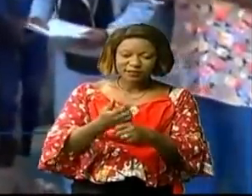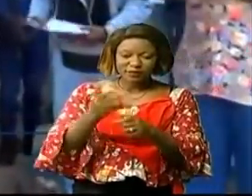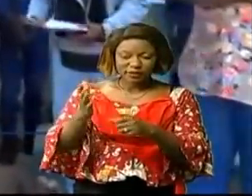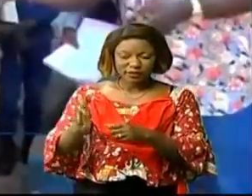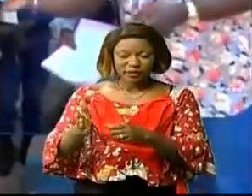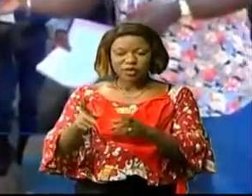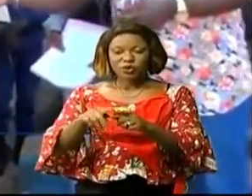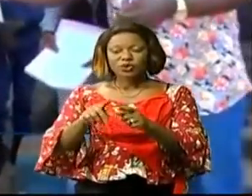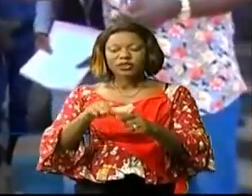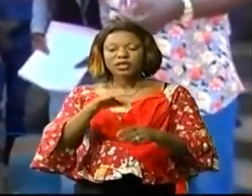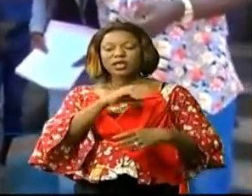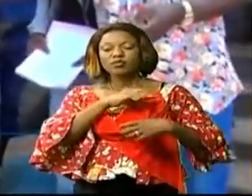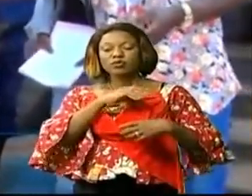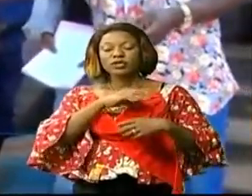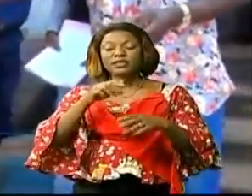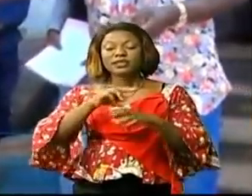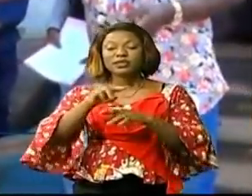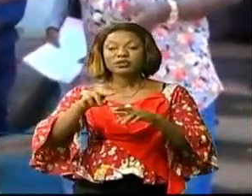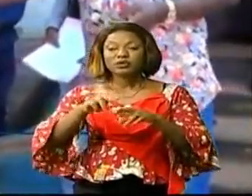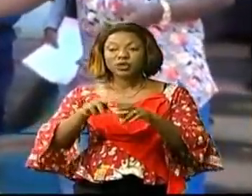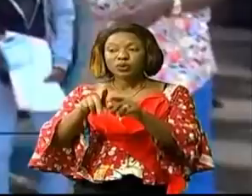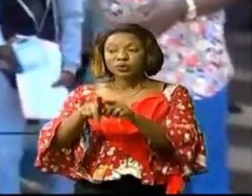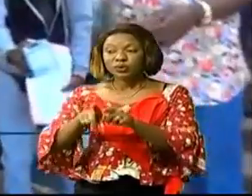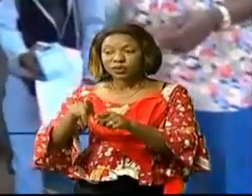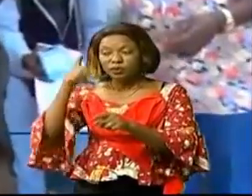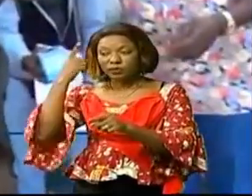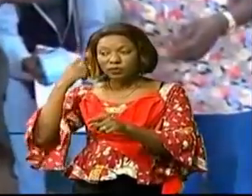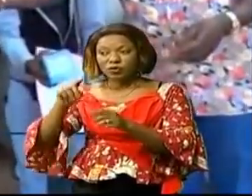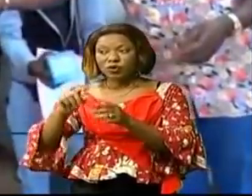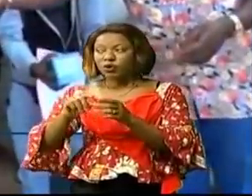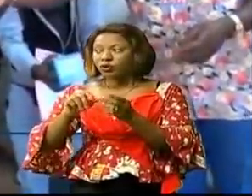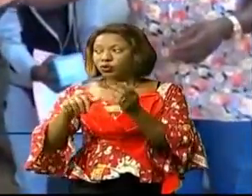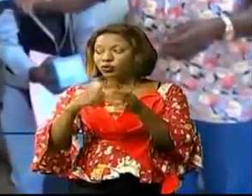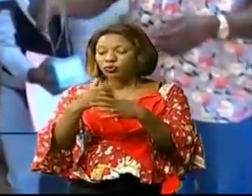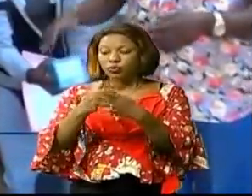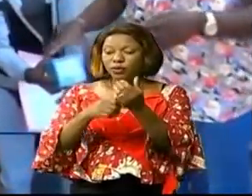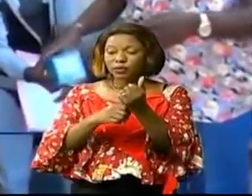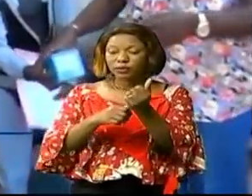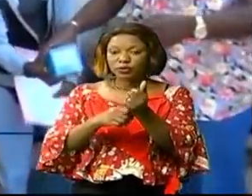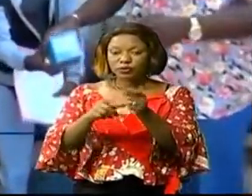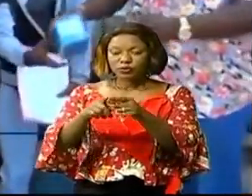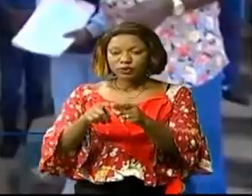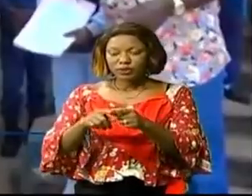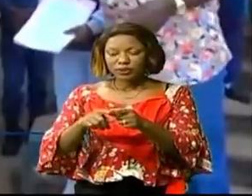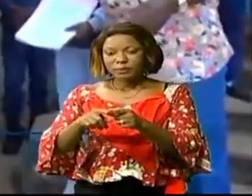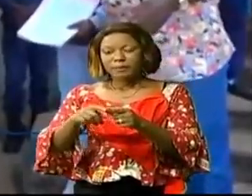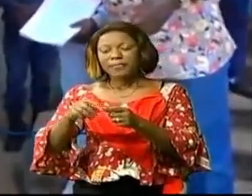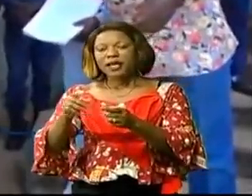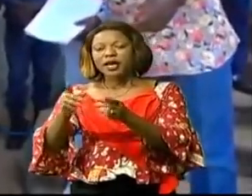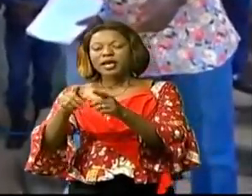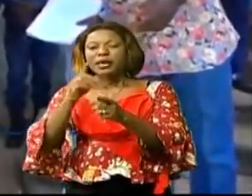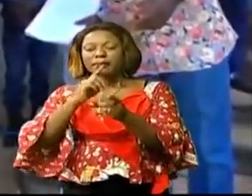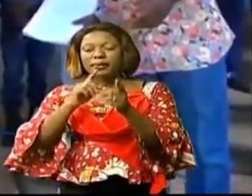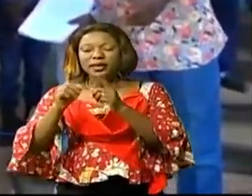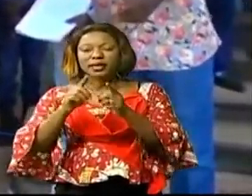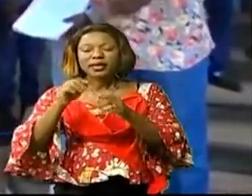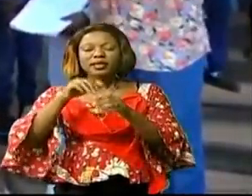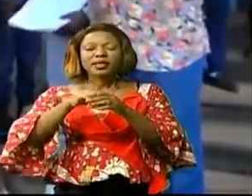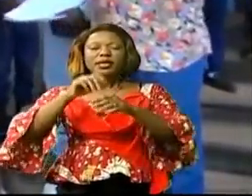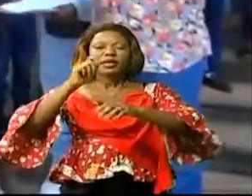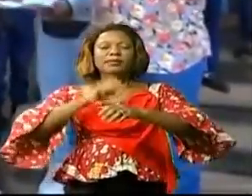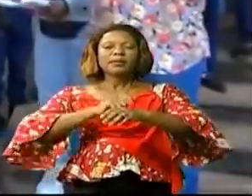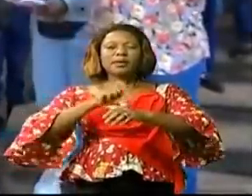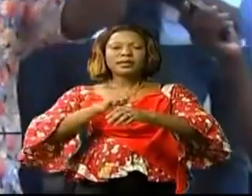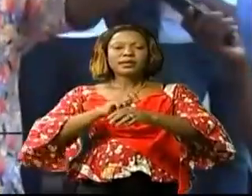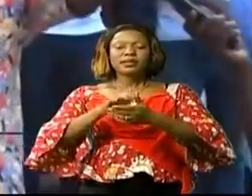la police nationale congolaise, l'agence nationale de renseignement, direction générale de migration, ainsi que le parquet de grandes instances de